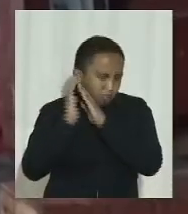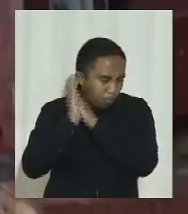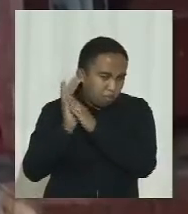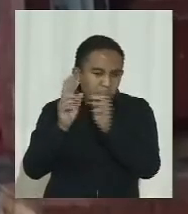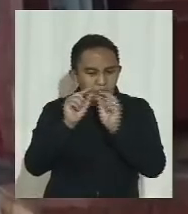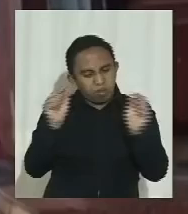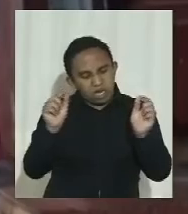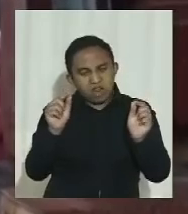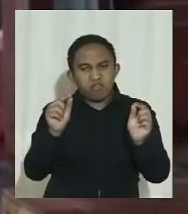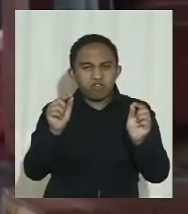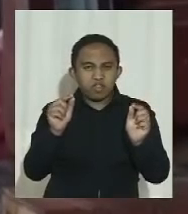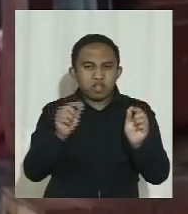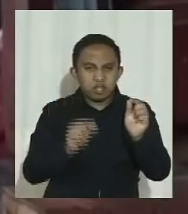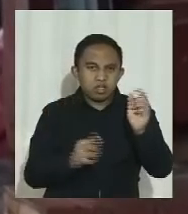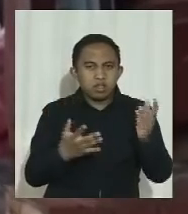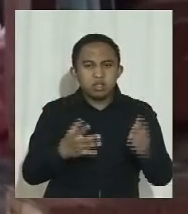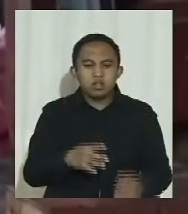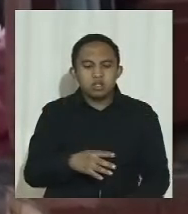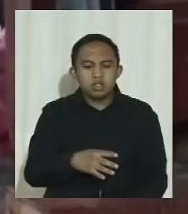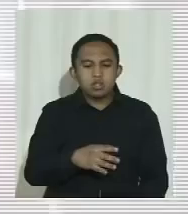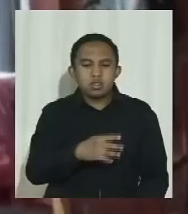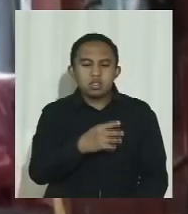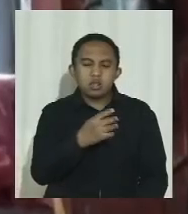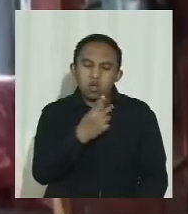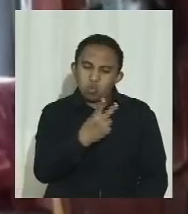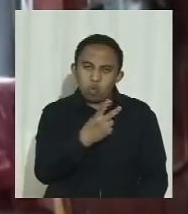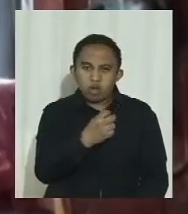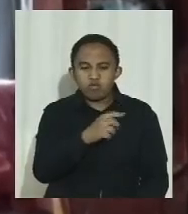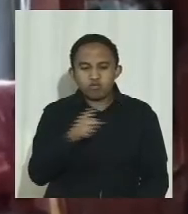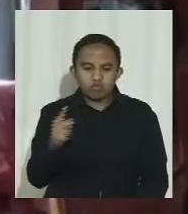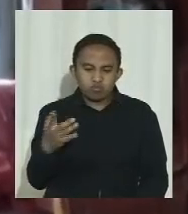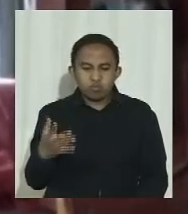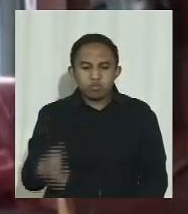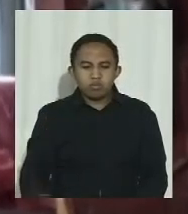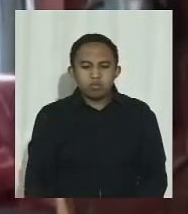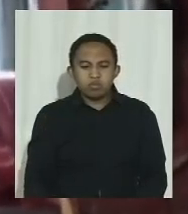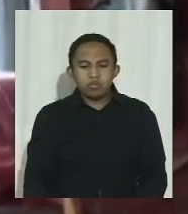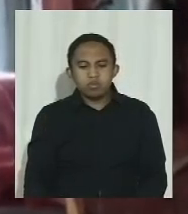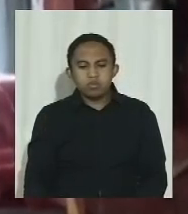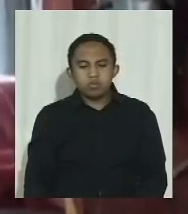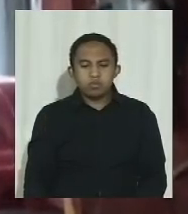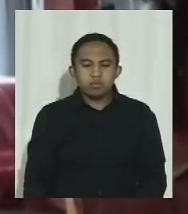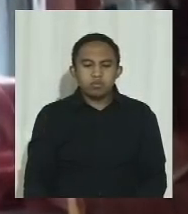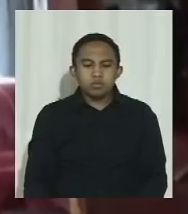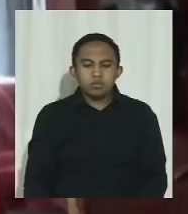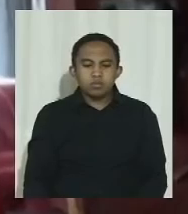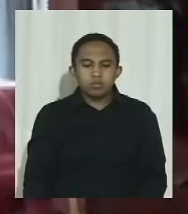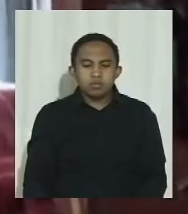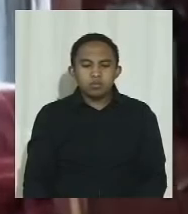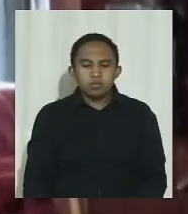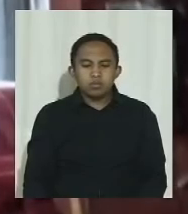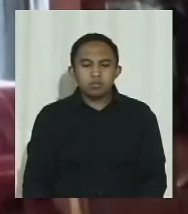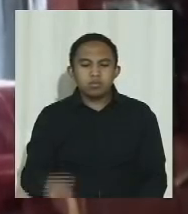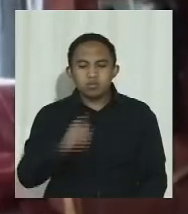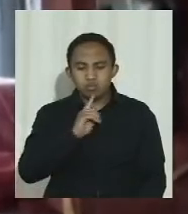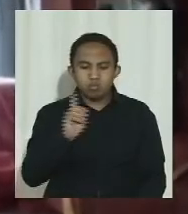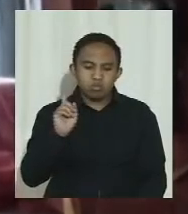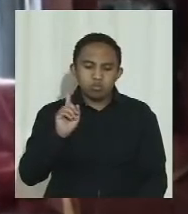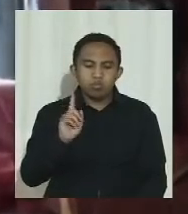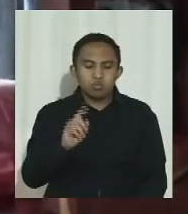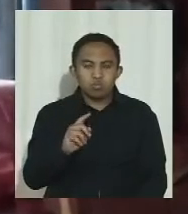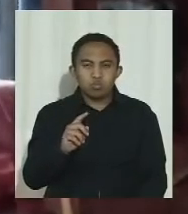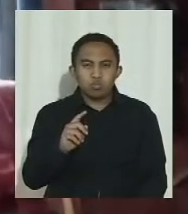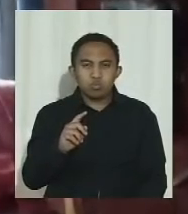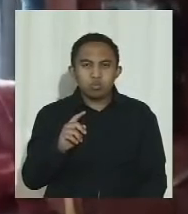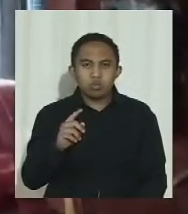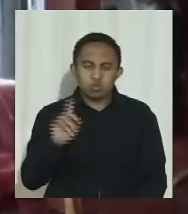10,000 ka hatramin'ny kely indrindra izany. Tsisy manjaitra, tsisy fa tsindraindray ny anay izao ireny efa